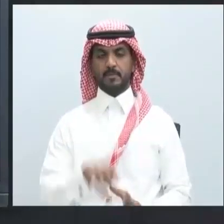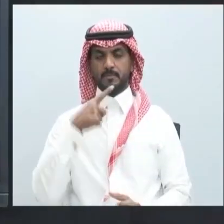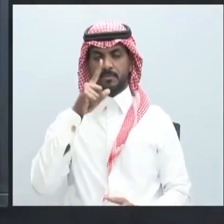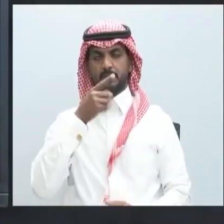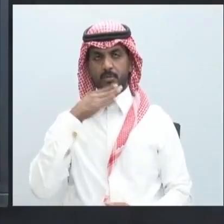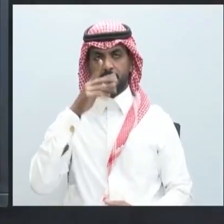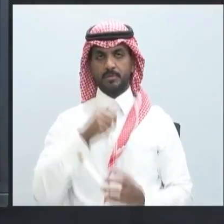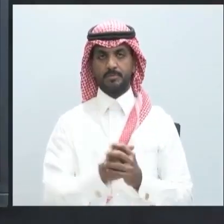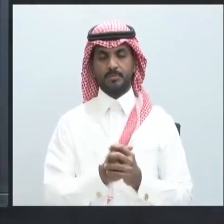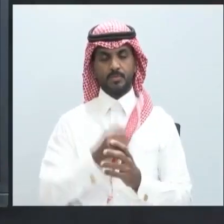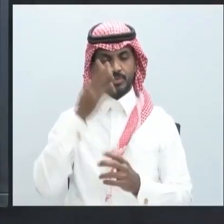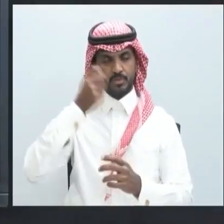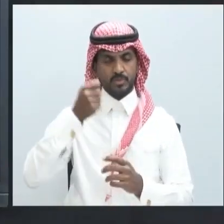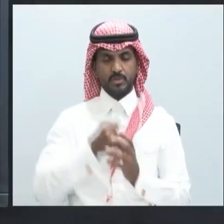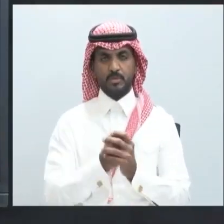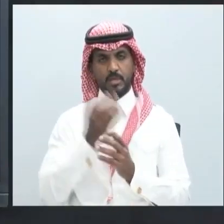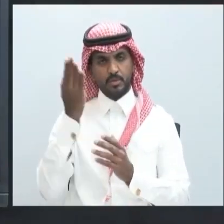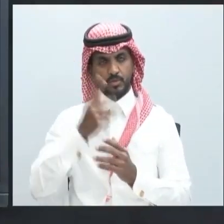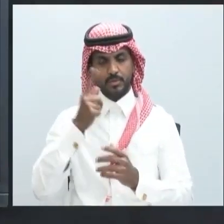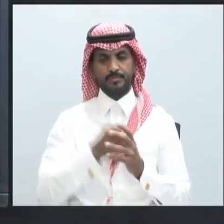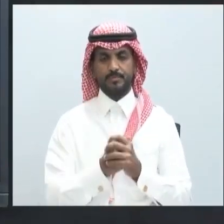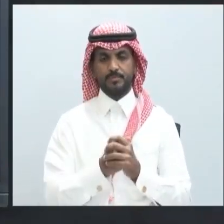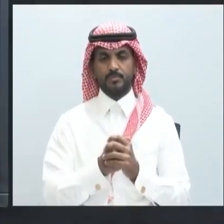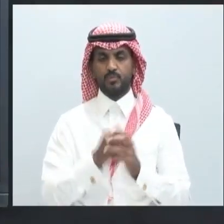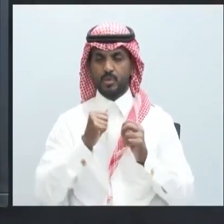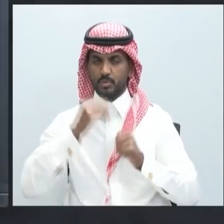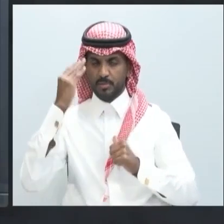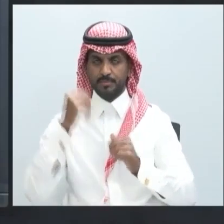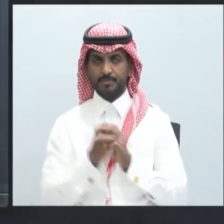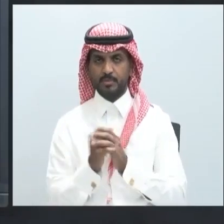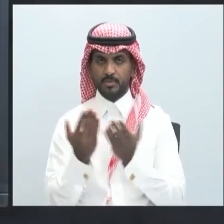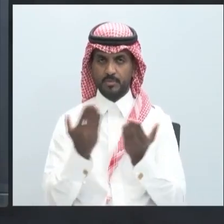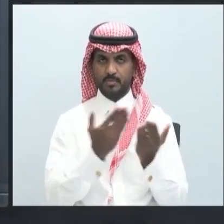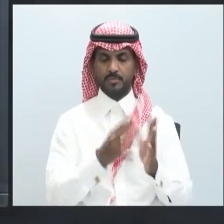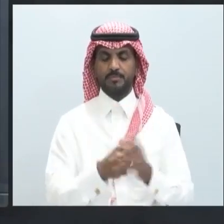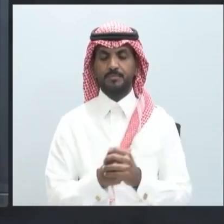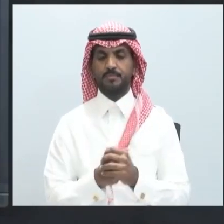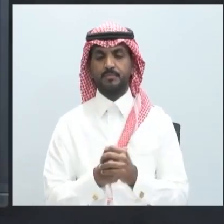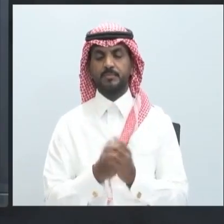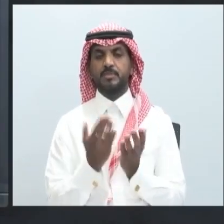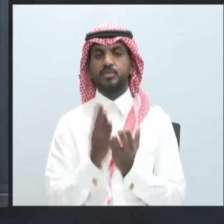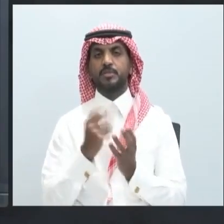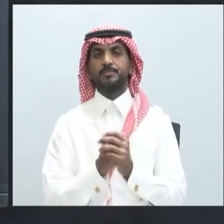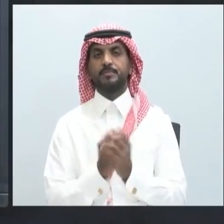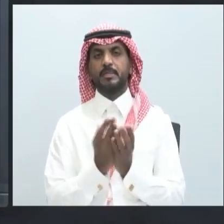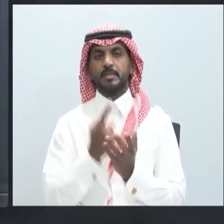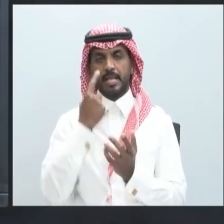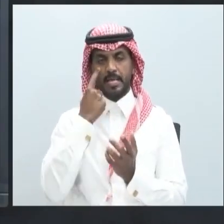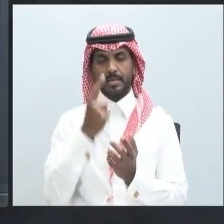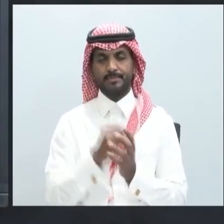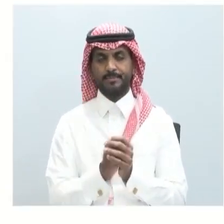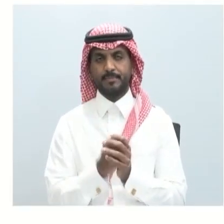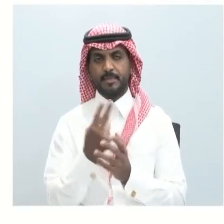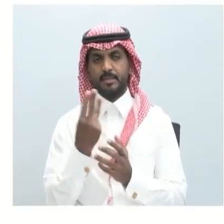بسم الله والحمد لله والصلاه والسلام على رسول الله طلابي وطالبات اهلا وسهلا بكم في درس جديد من مادتنا